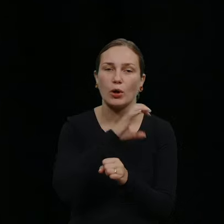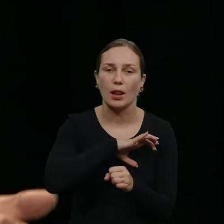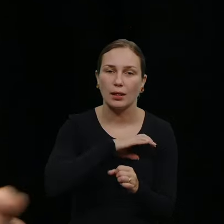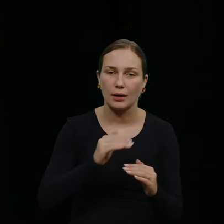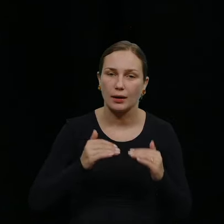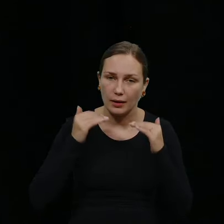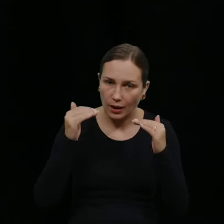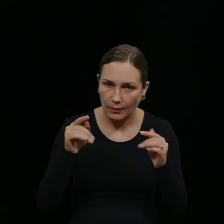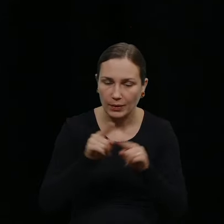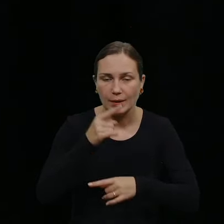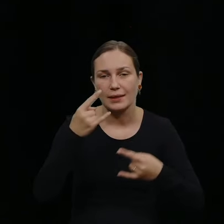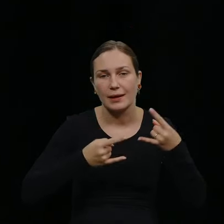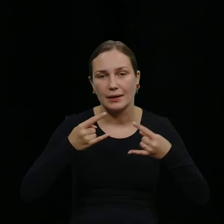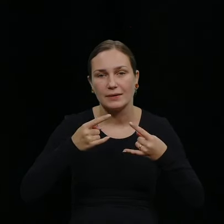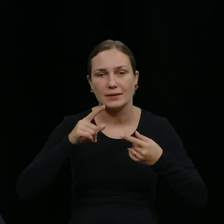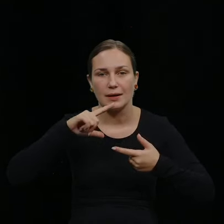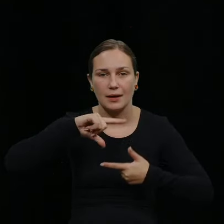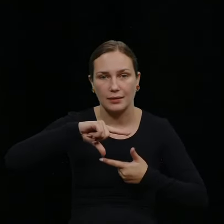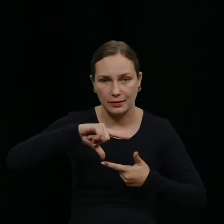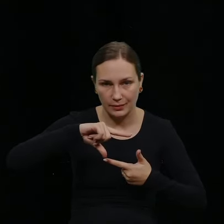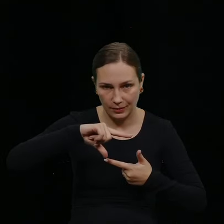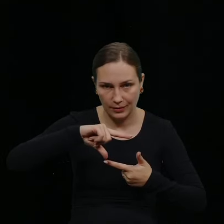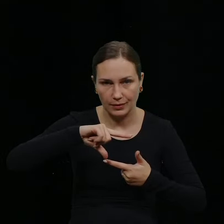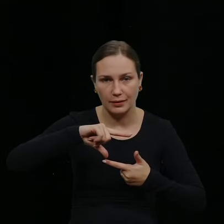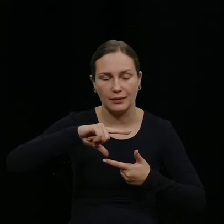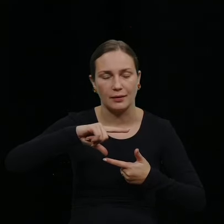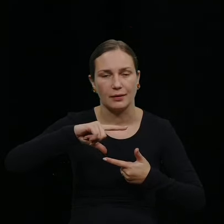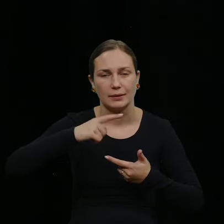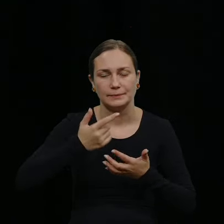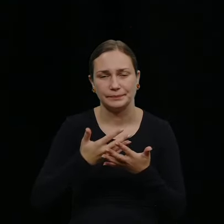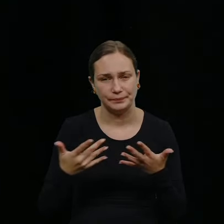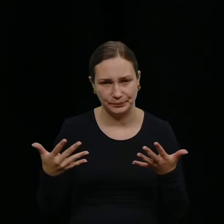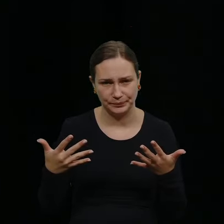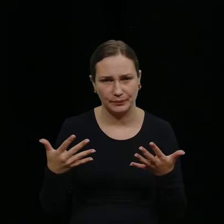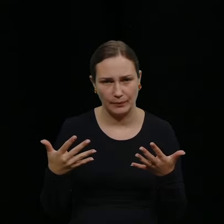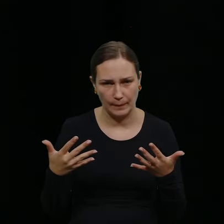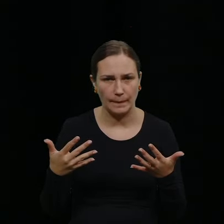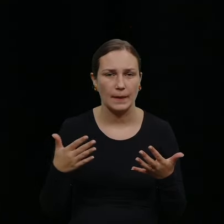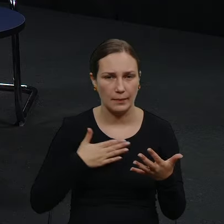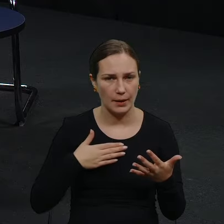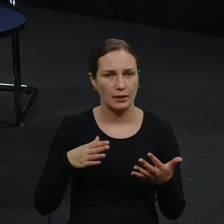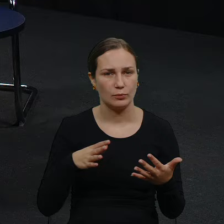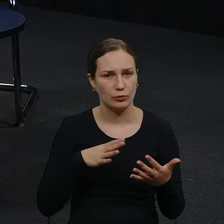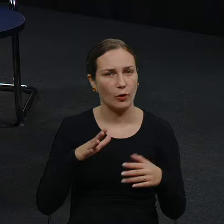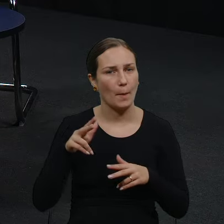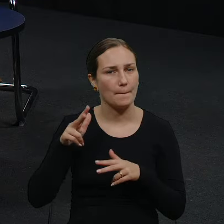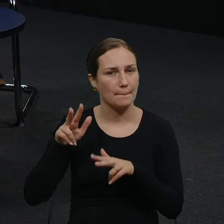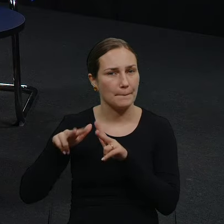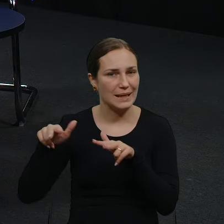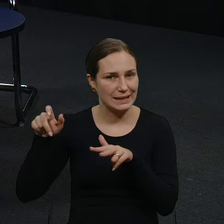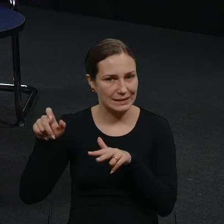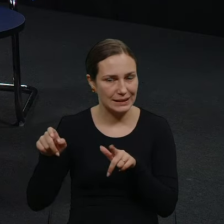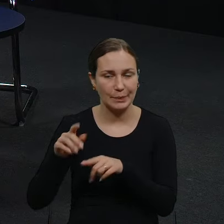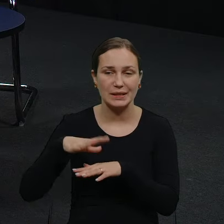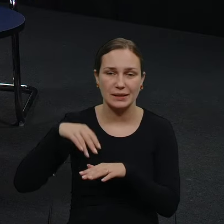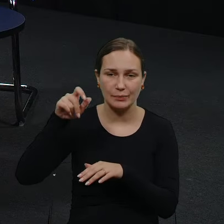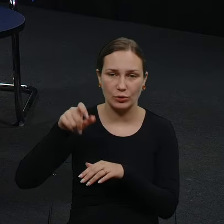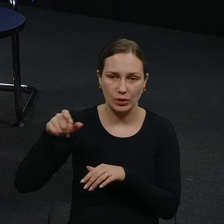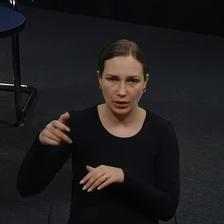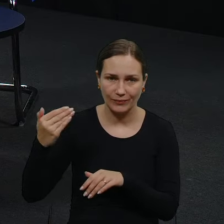ir televizija LRT, reiškia nepriklausomumas, tai čia, nu, man būnant ministrų, tie ir Seimo narių,